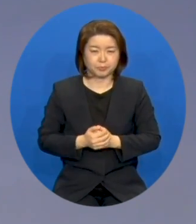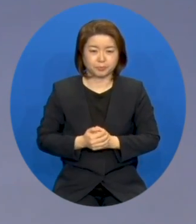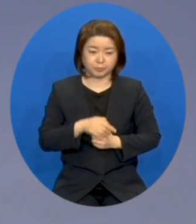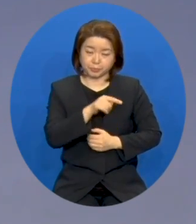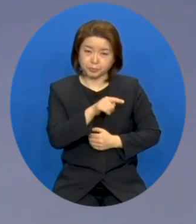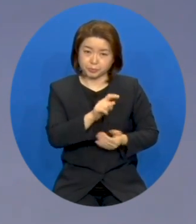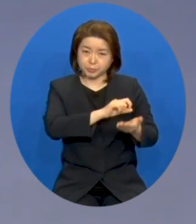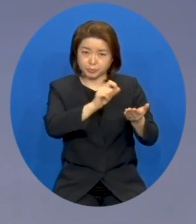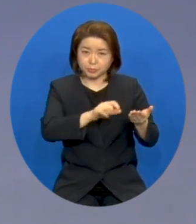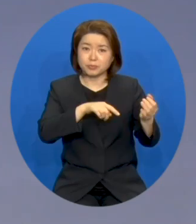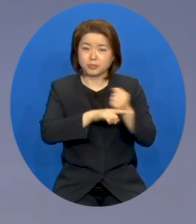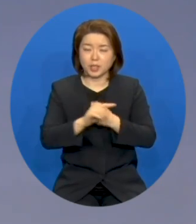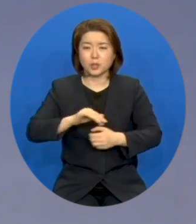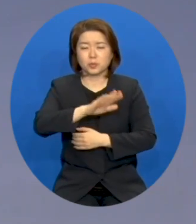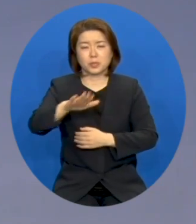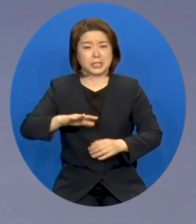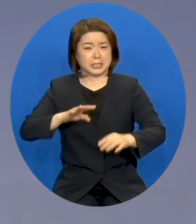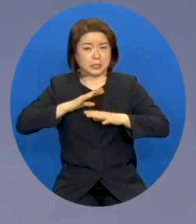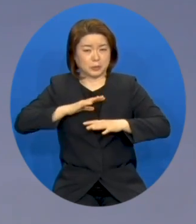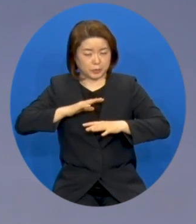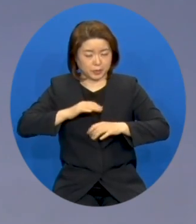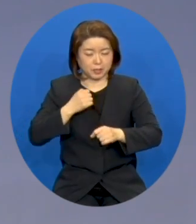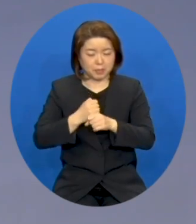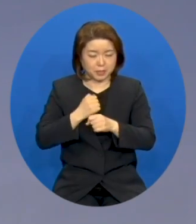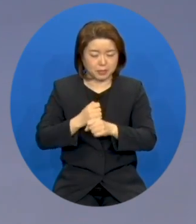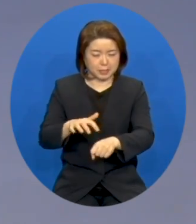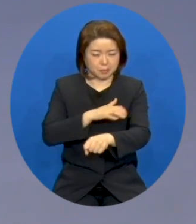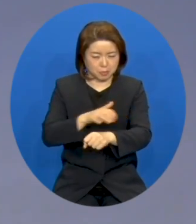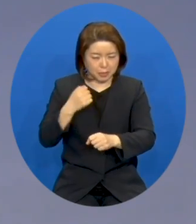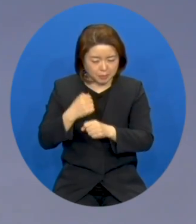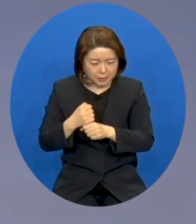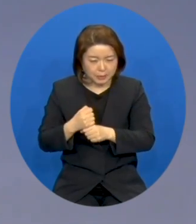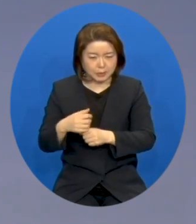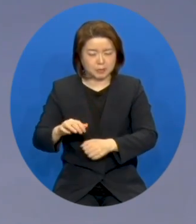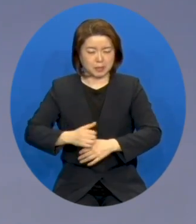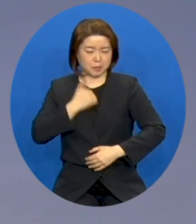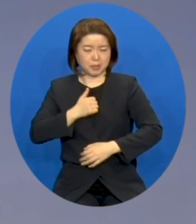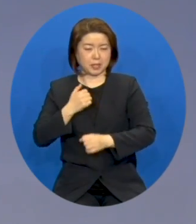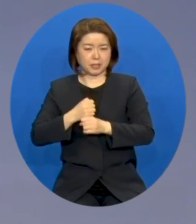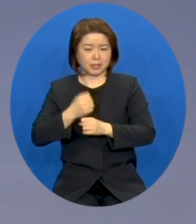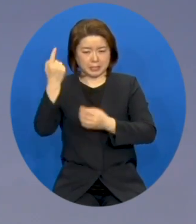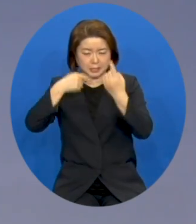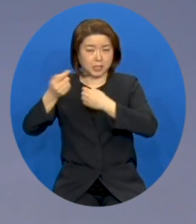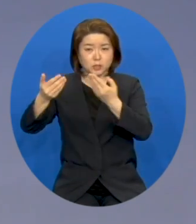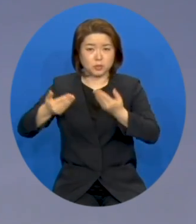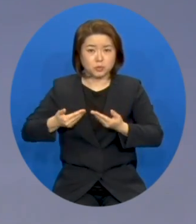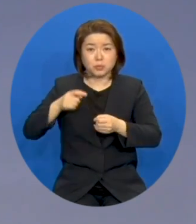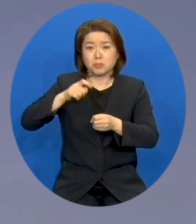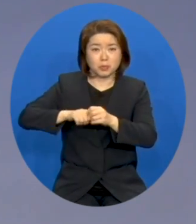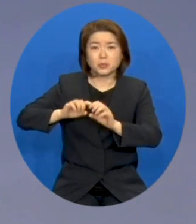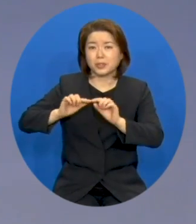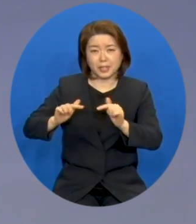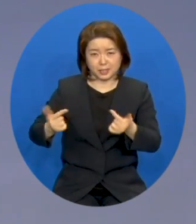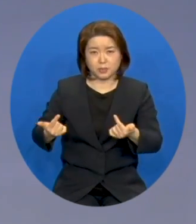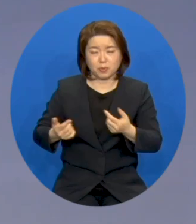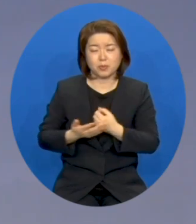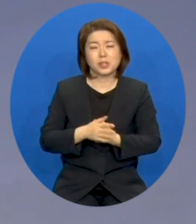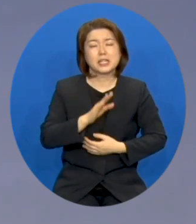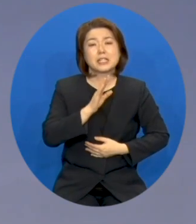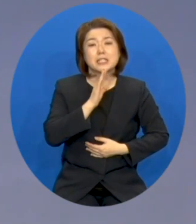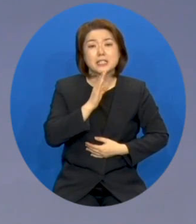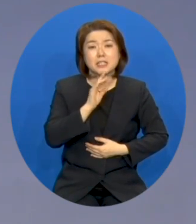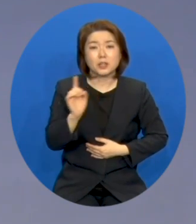것은 우리를 두렵게 하거나 불편하게 하거나 화나게 하거나 상처를 주려고 하신 말씀이 아니고